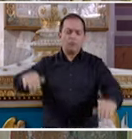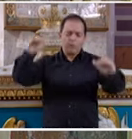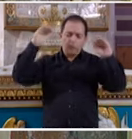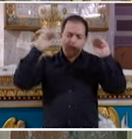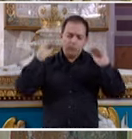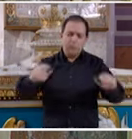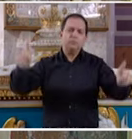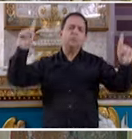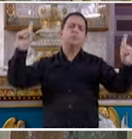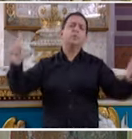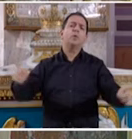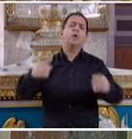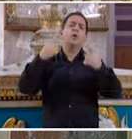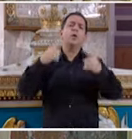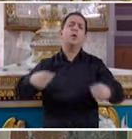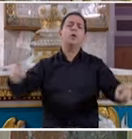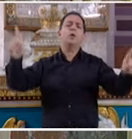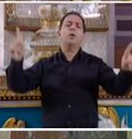ψαλώ το Θεό.